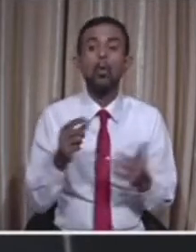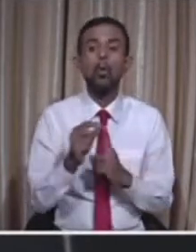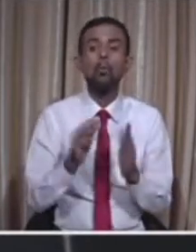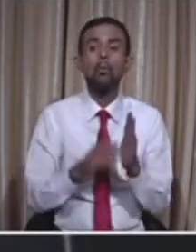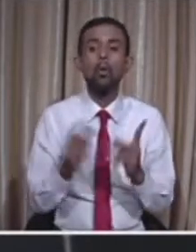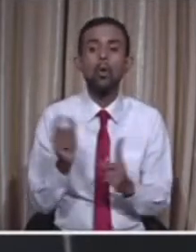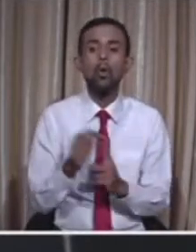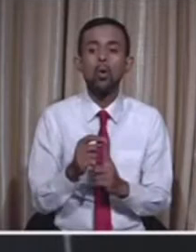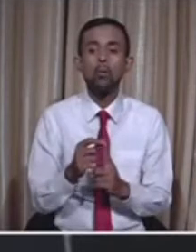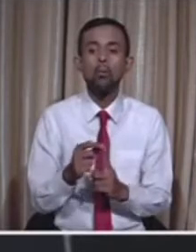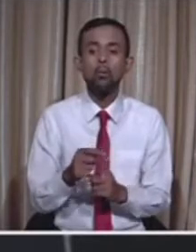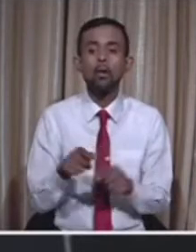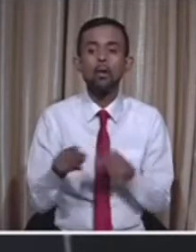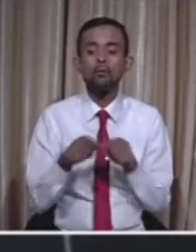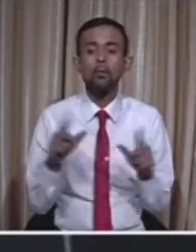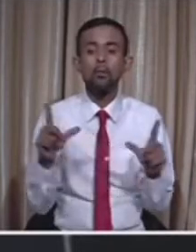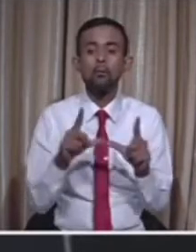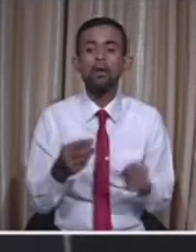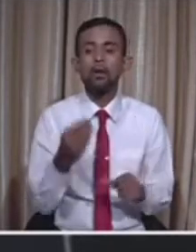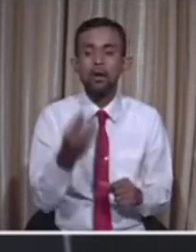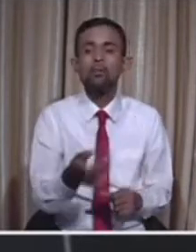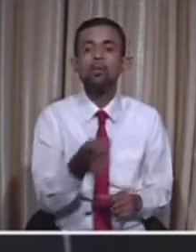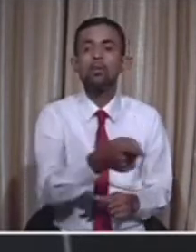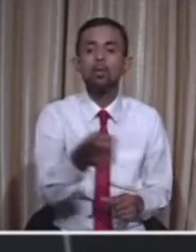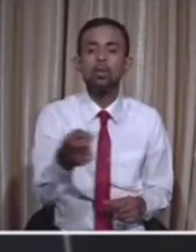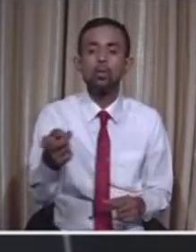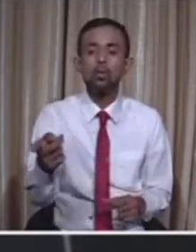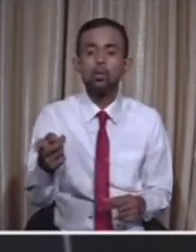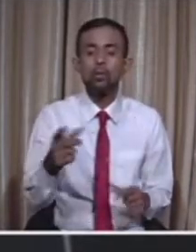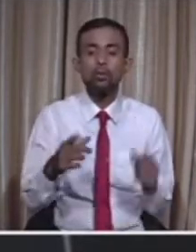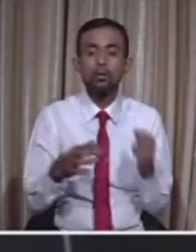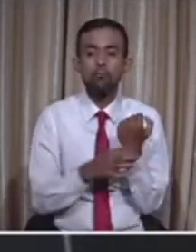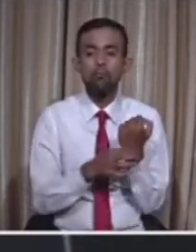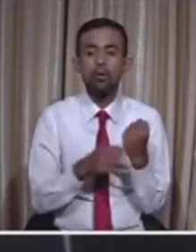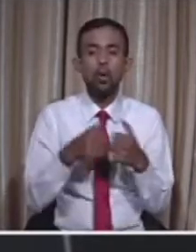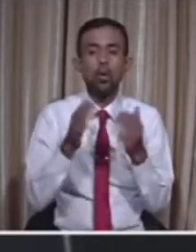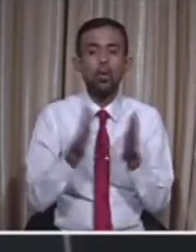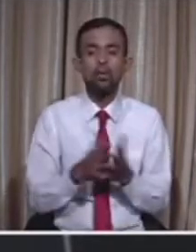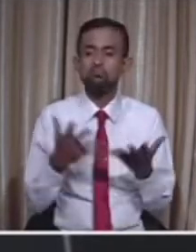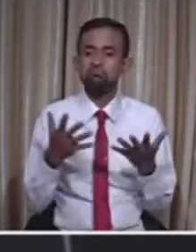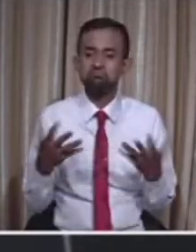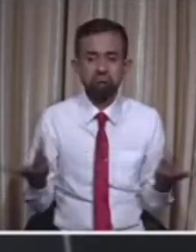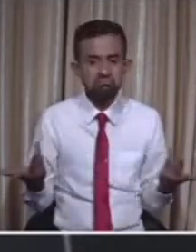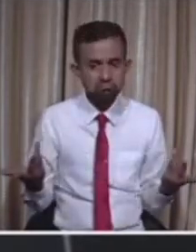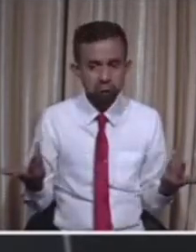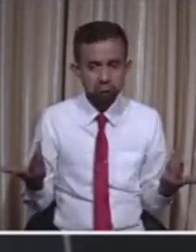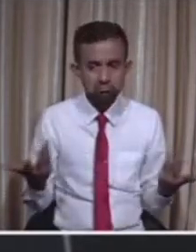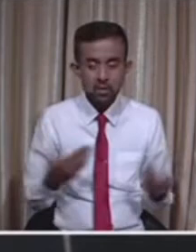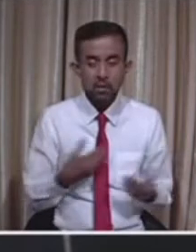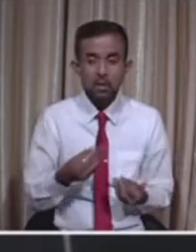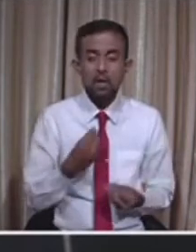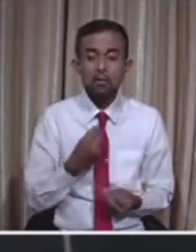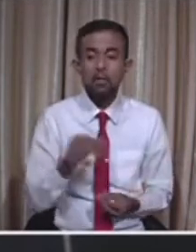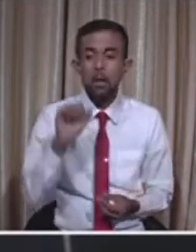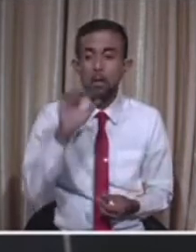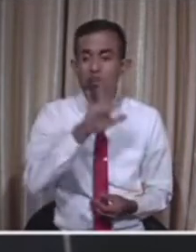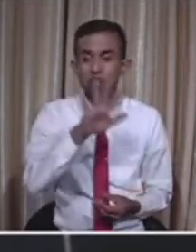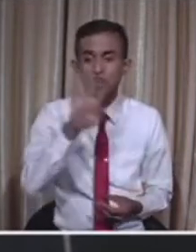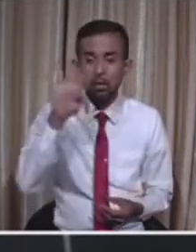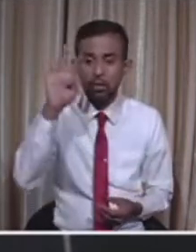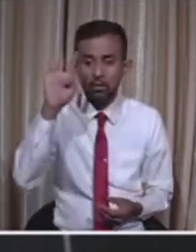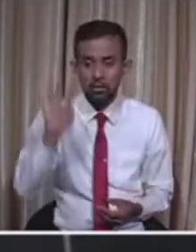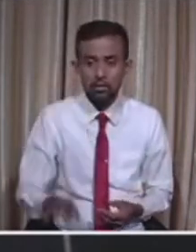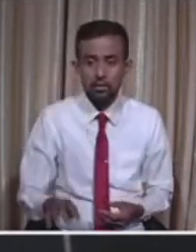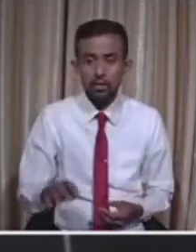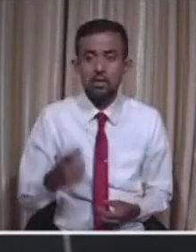මන්ත්‍රීතුමාටද එහෙම පර්මිට් එකක් ලැබුණේ? ඒ වරප්‍රසාද සියල්ල අයිම වෙලා අපිට ලැබෙන්නේ රුපියල් 54,000